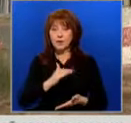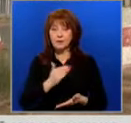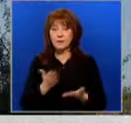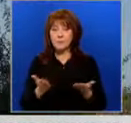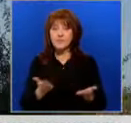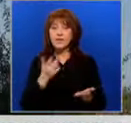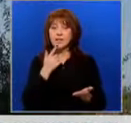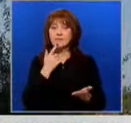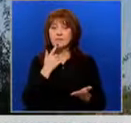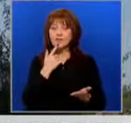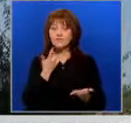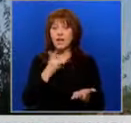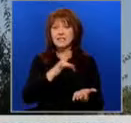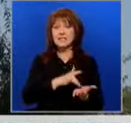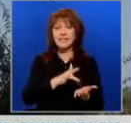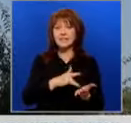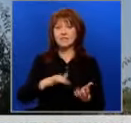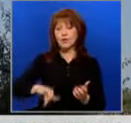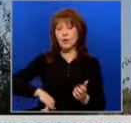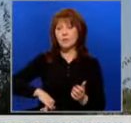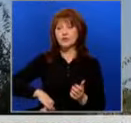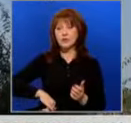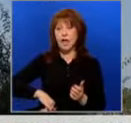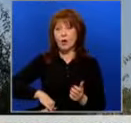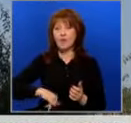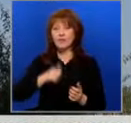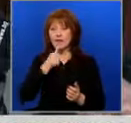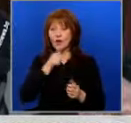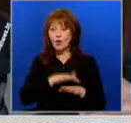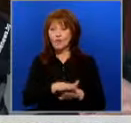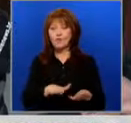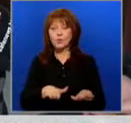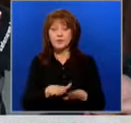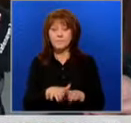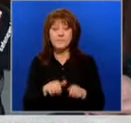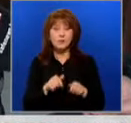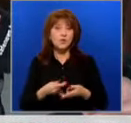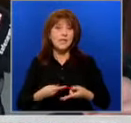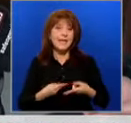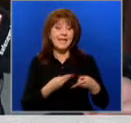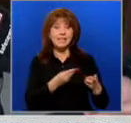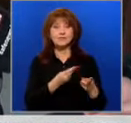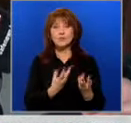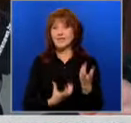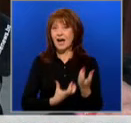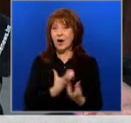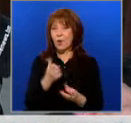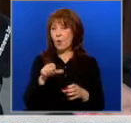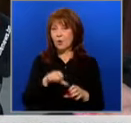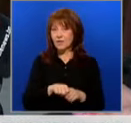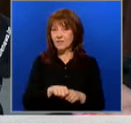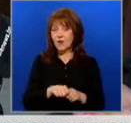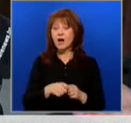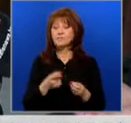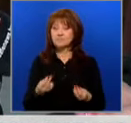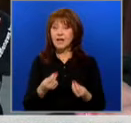ключови центрове в международни води, като Каламата, Малта и Сеута. Този износ на горива е допринесъл за 1